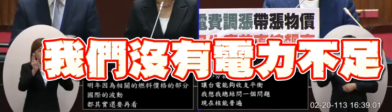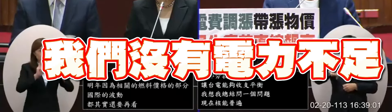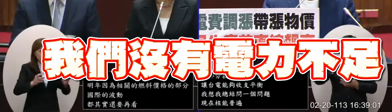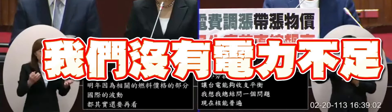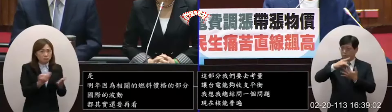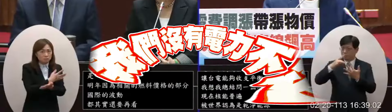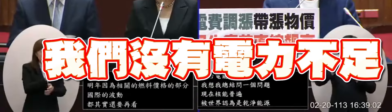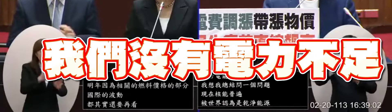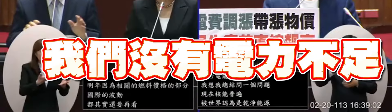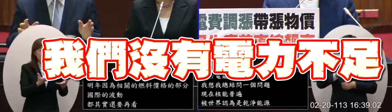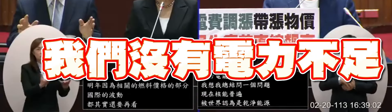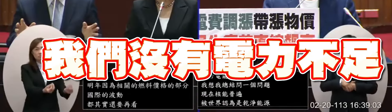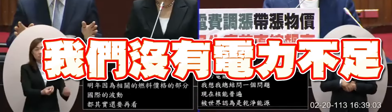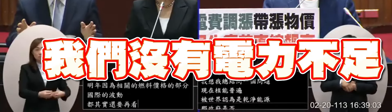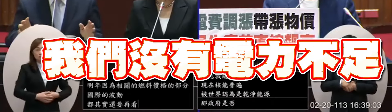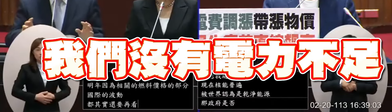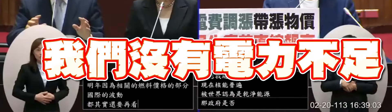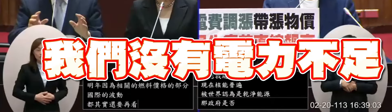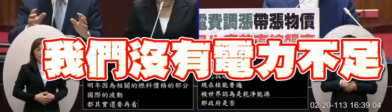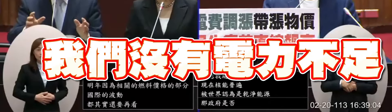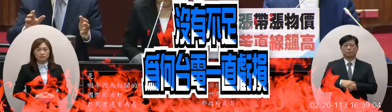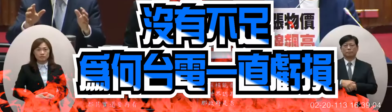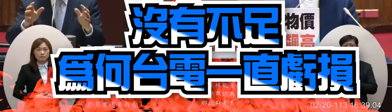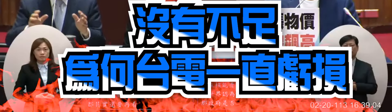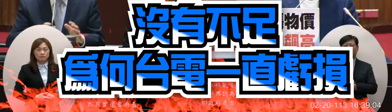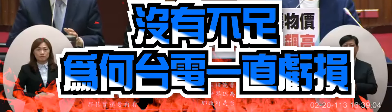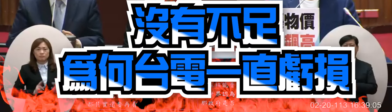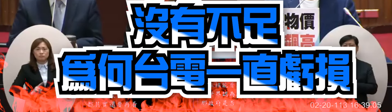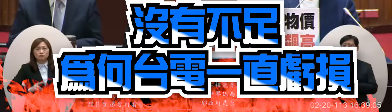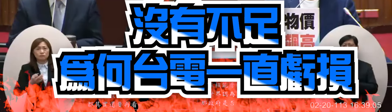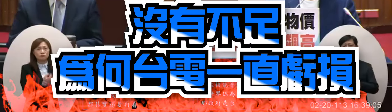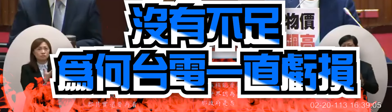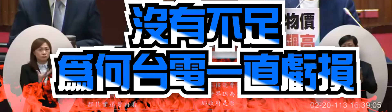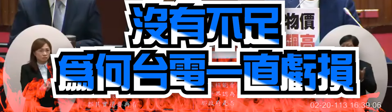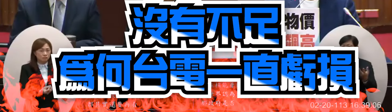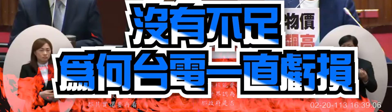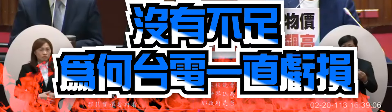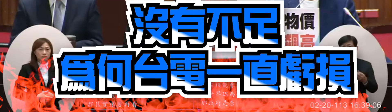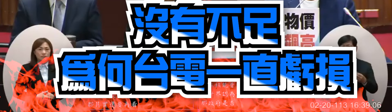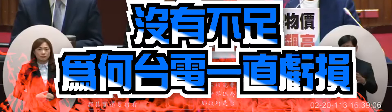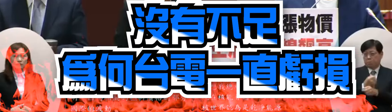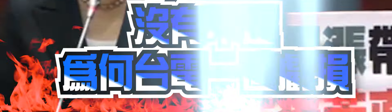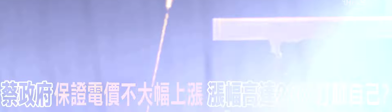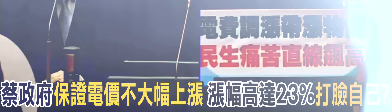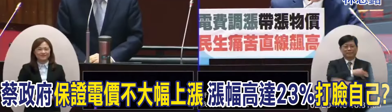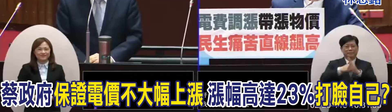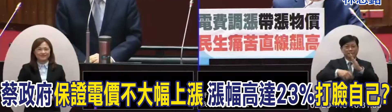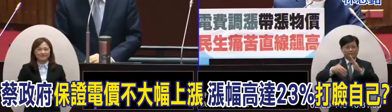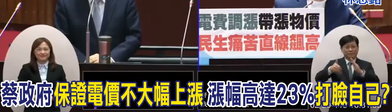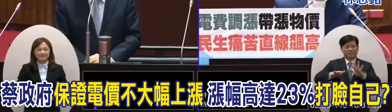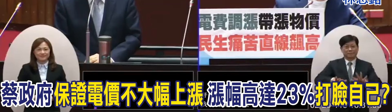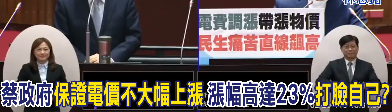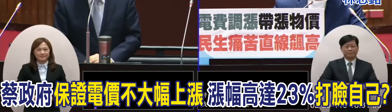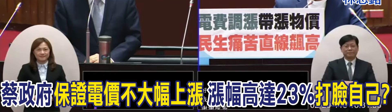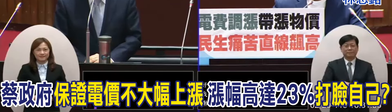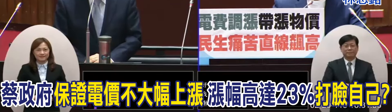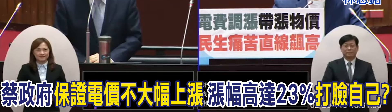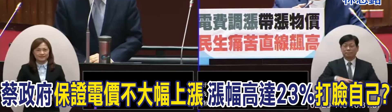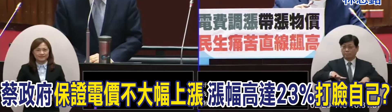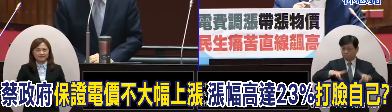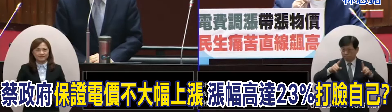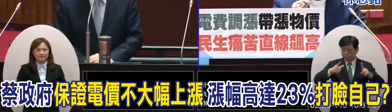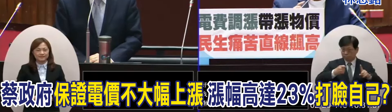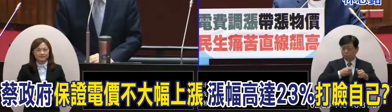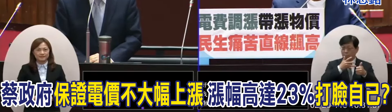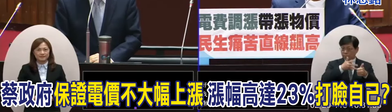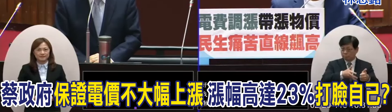选项？ 我们没有电力不足。那现在就是 那没有不足，为什么台电一直亏损？那我现在首先要